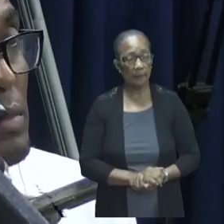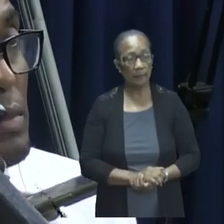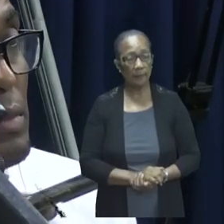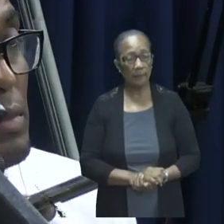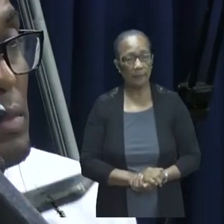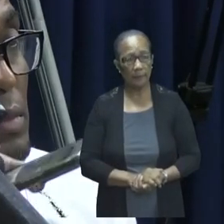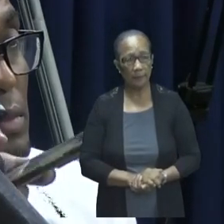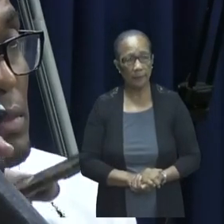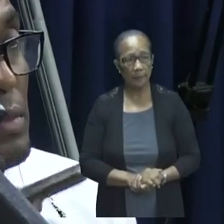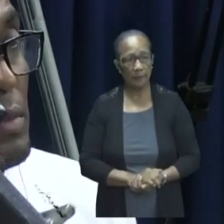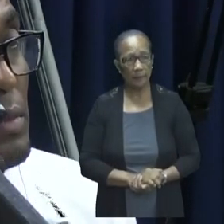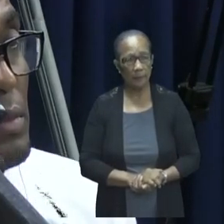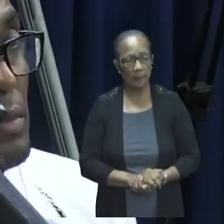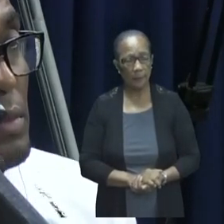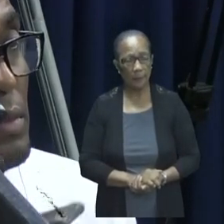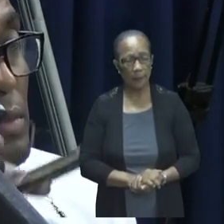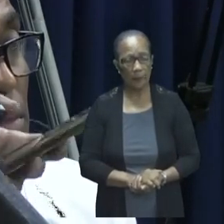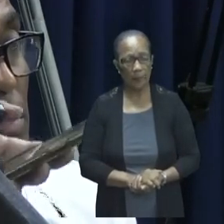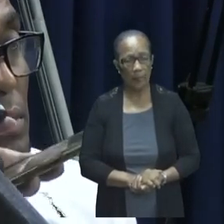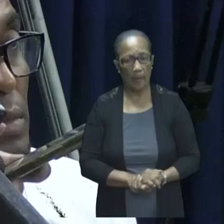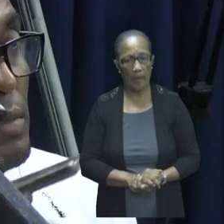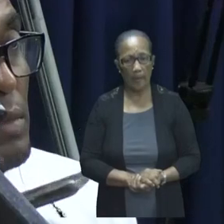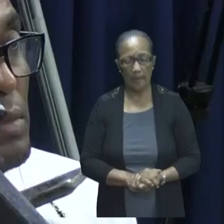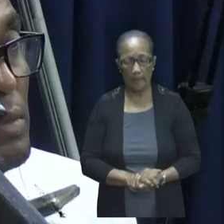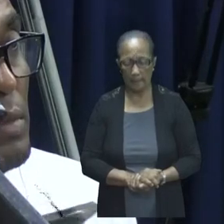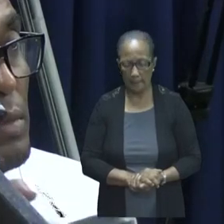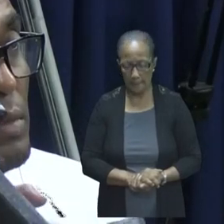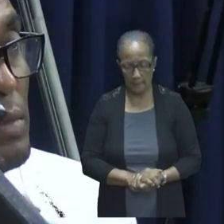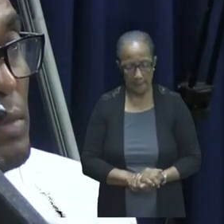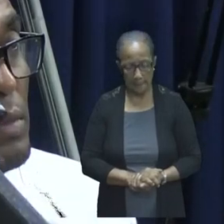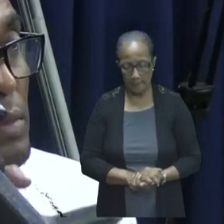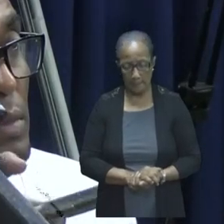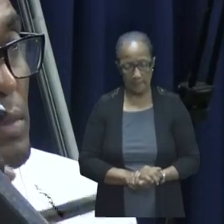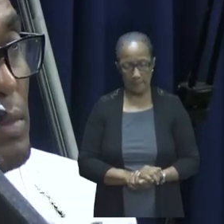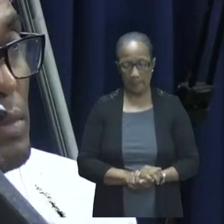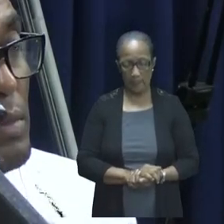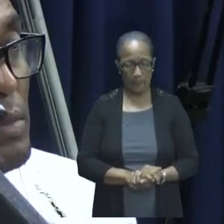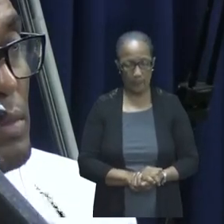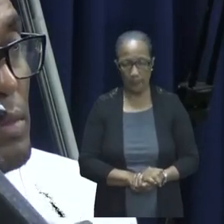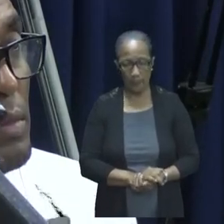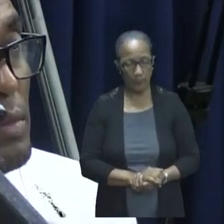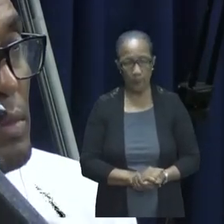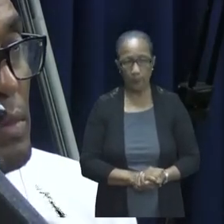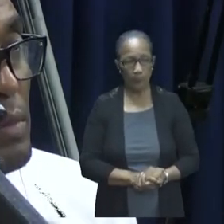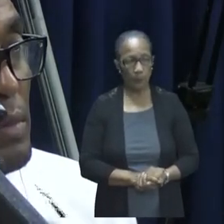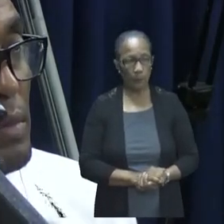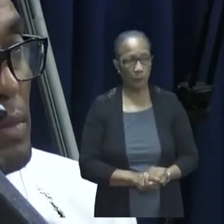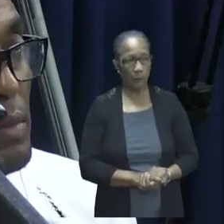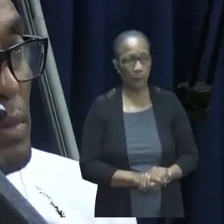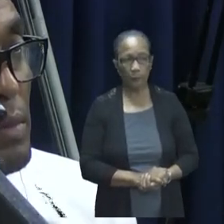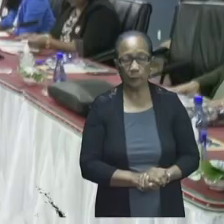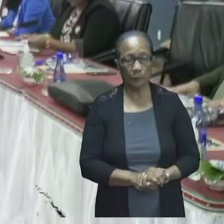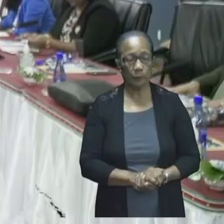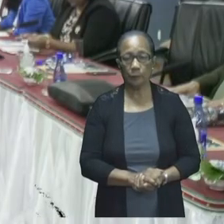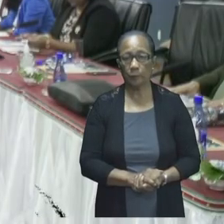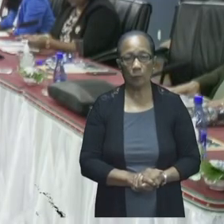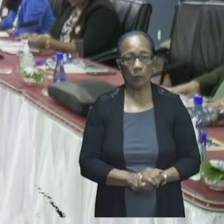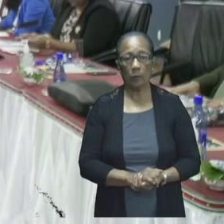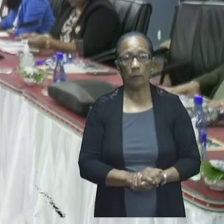efficiënter werkt gaat gaat dit afgenomen worden bij de bepaling van de nieuwe energie naar die veel wanneer gaat het in het warme vrouw